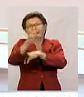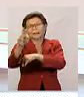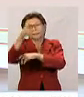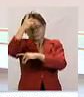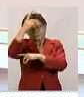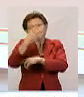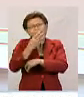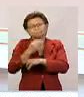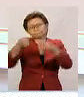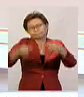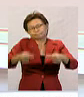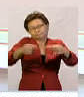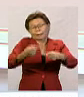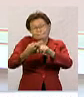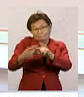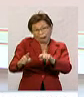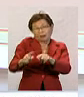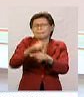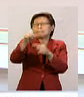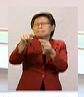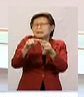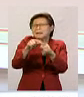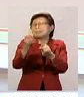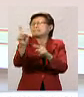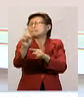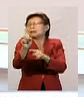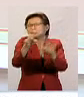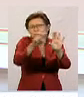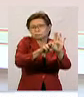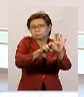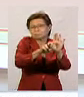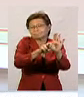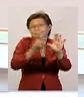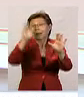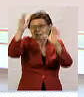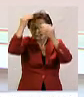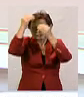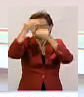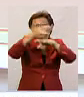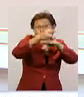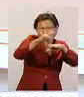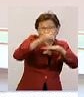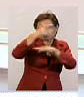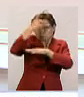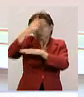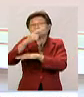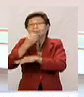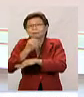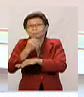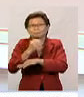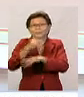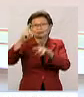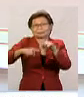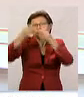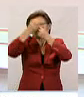Anwar Ibrahim bertanding. Bagaimanapun, bila dan di mana kerusi berkenaan akan dikosongkan untuk Datuk Seri Anwar tidak